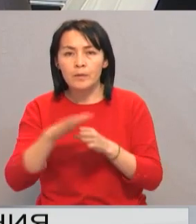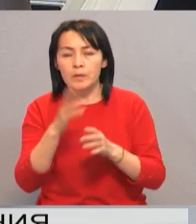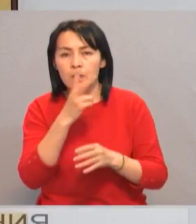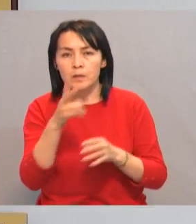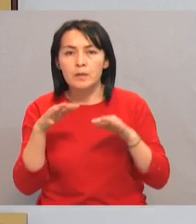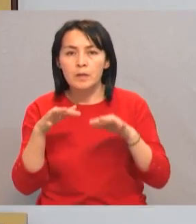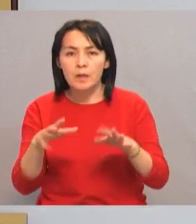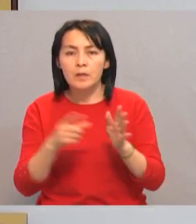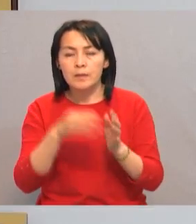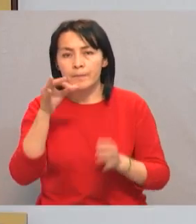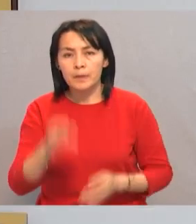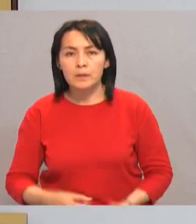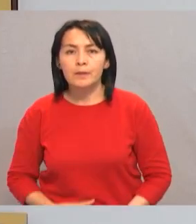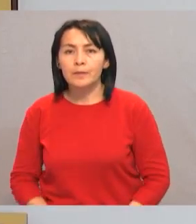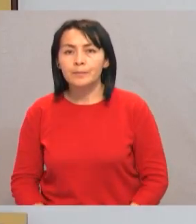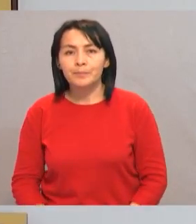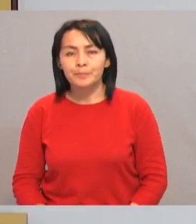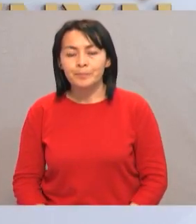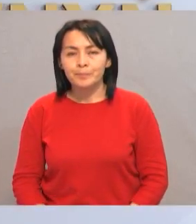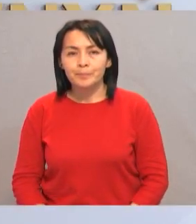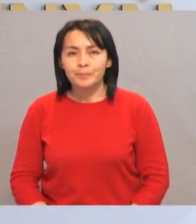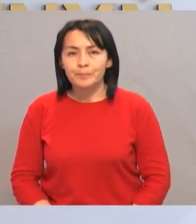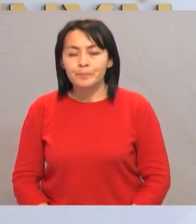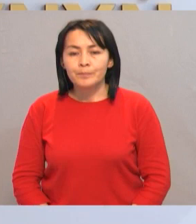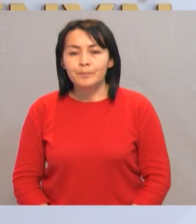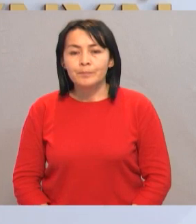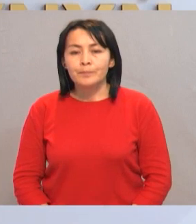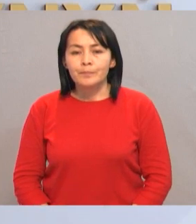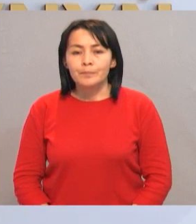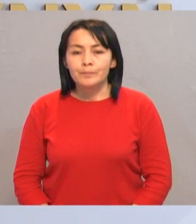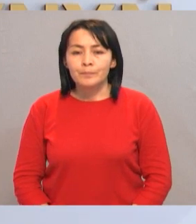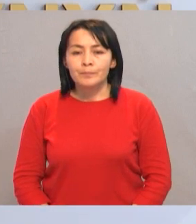общерассмотренных дел 7%. Рожан Жиринбаева, Диана Блезис. Новости.